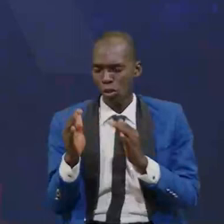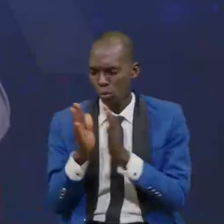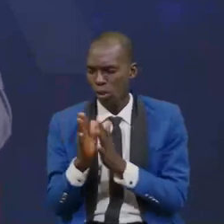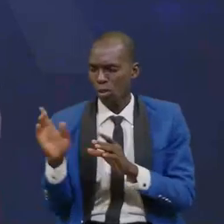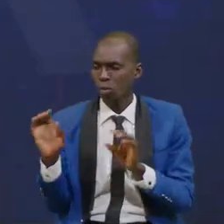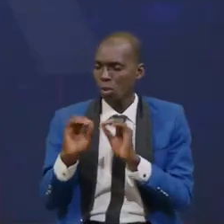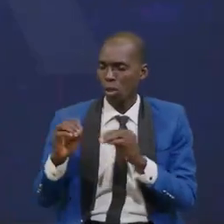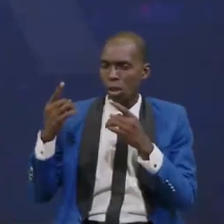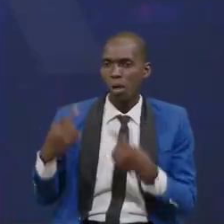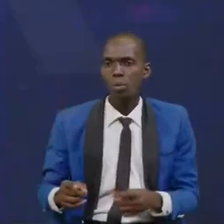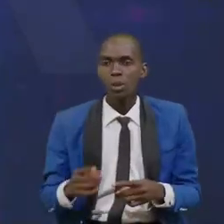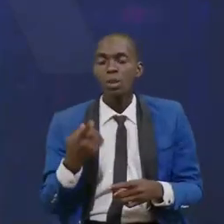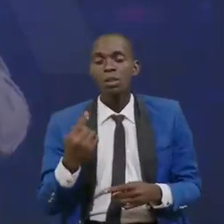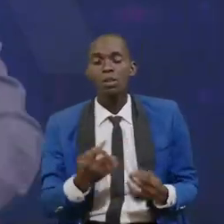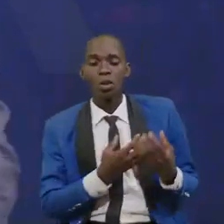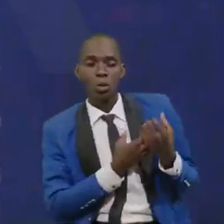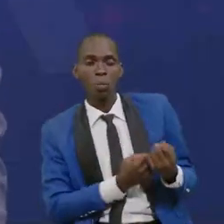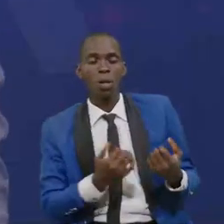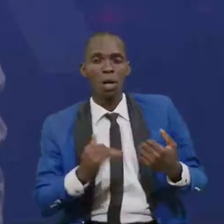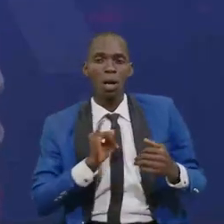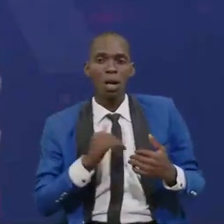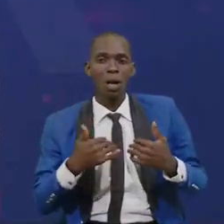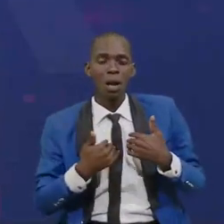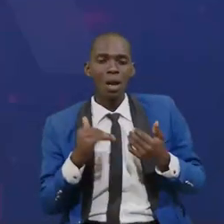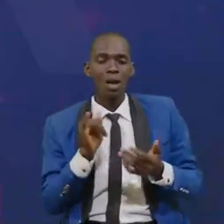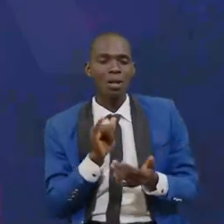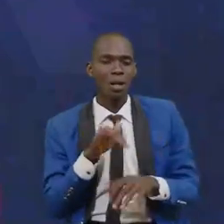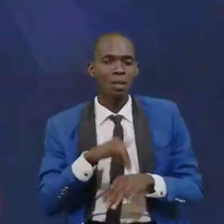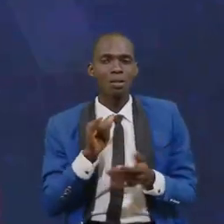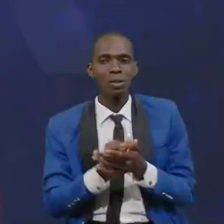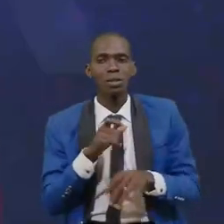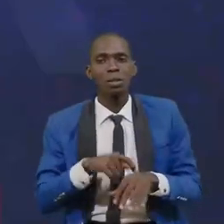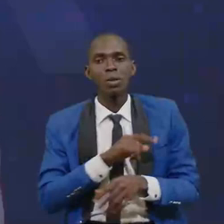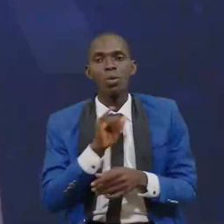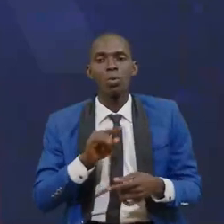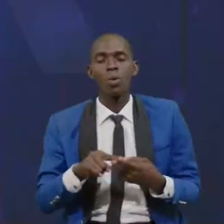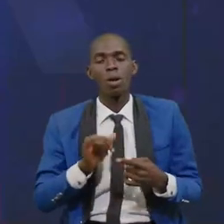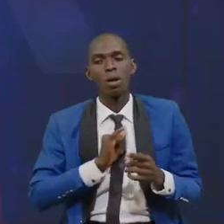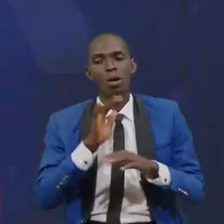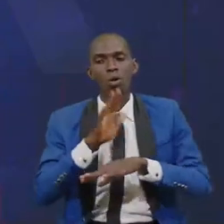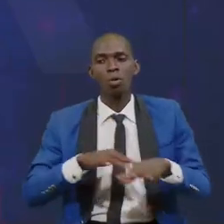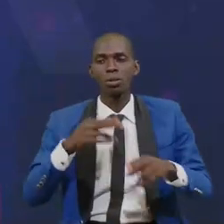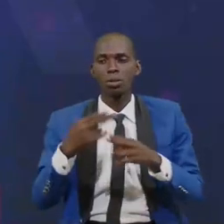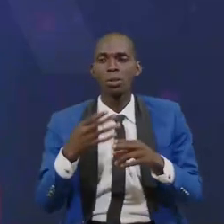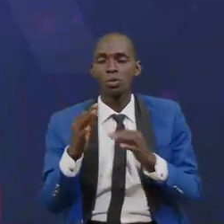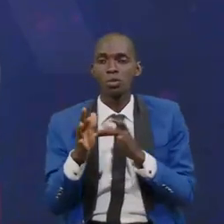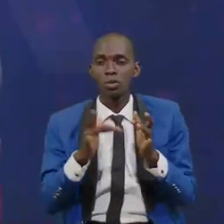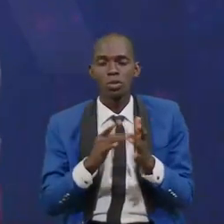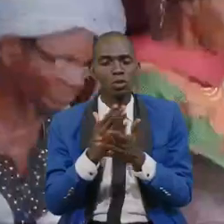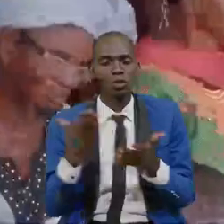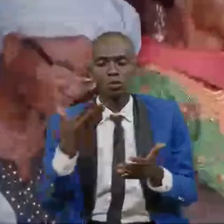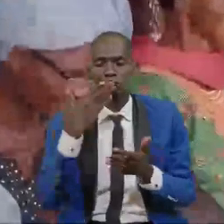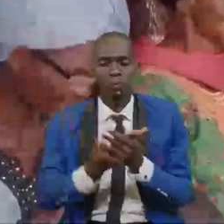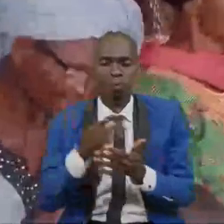rien. L'assurance que j'avais en ce moment, quand j'ai mentionné le nom de Jésus, quelque chose de bon